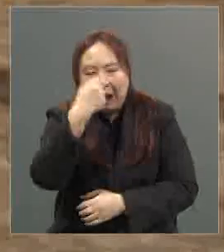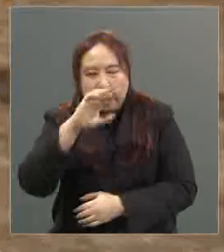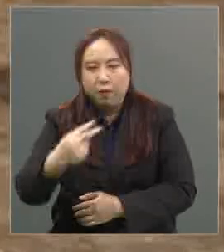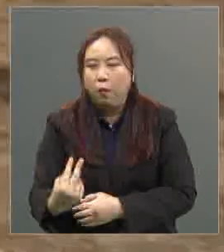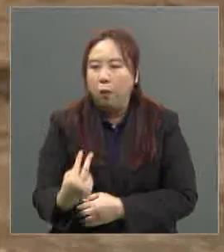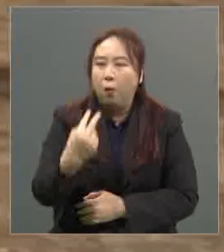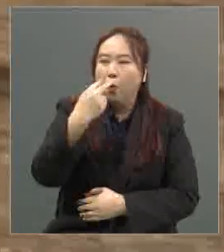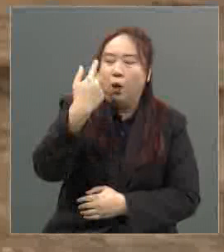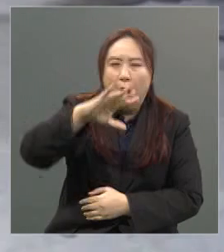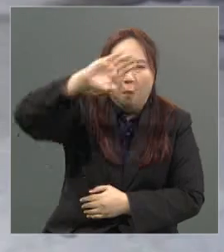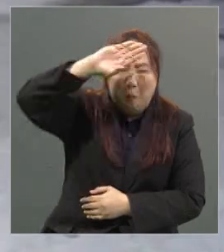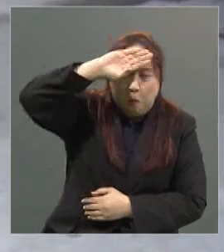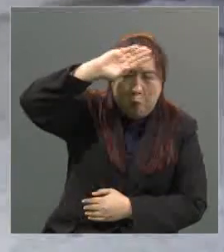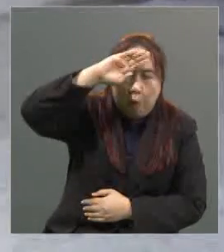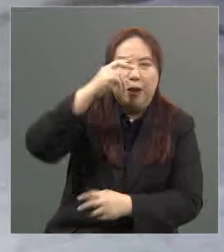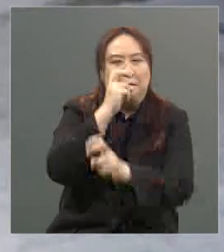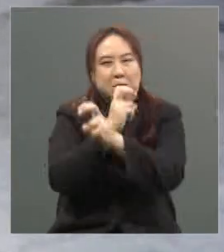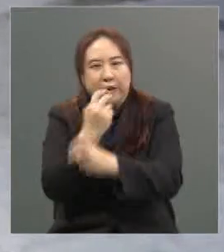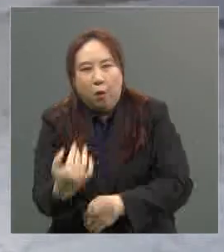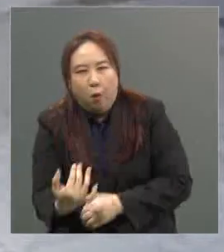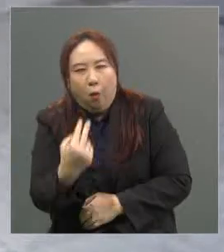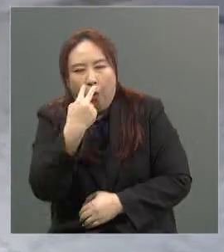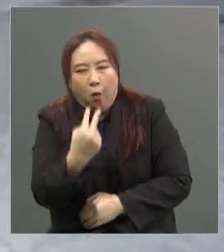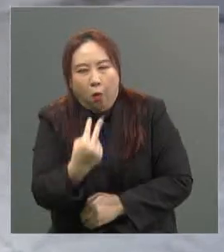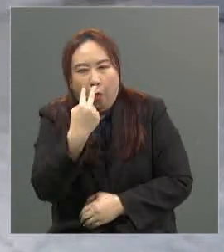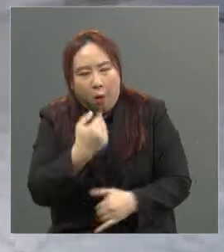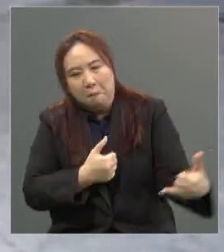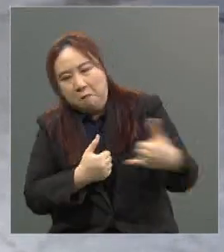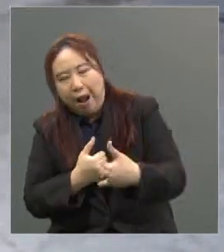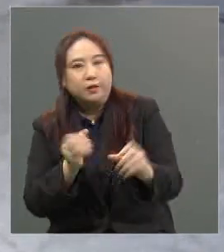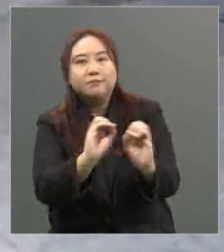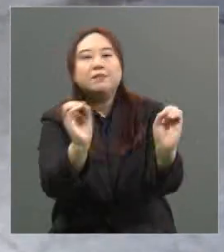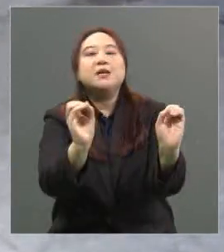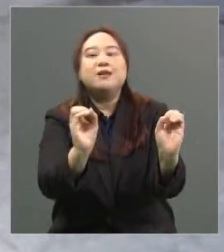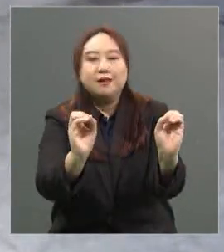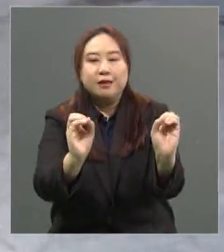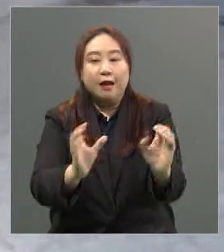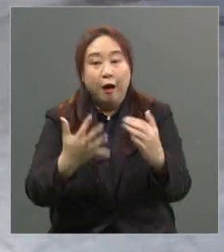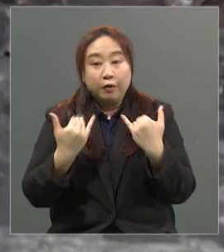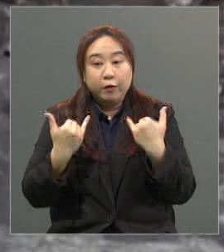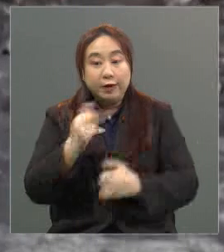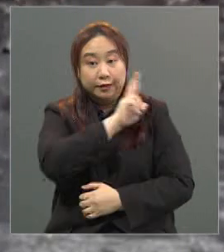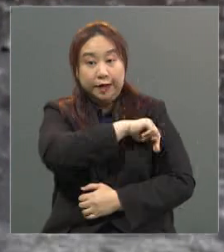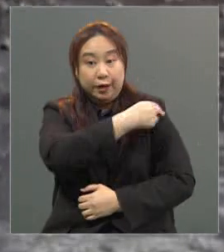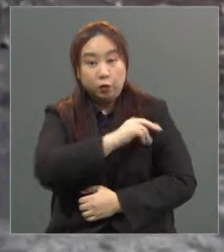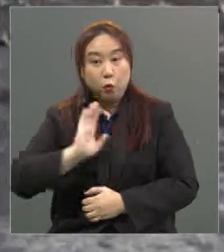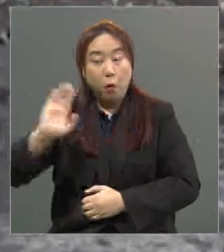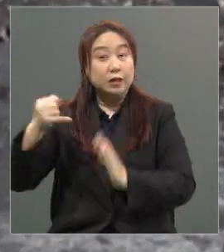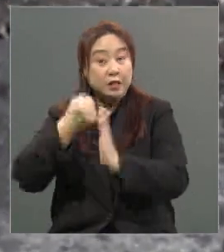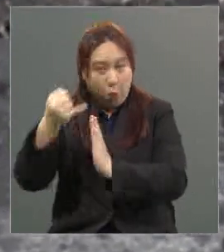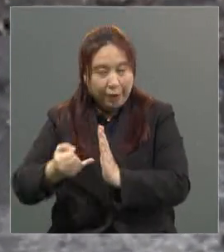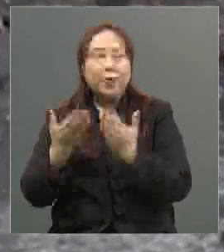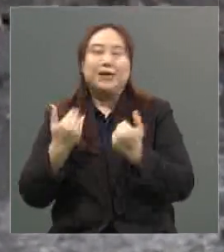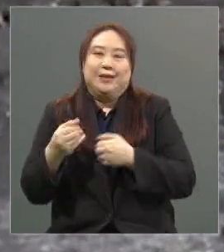พยาบาลว่าเจ็บป่วยจากการสูดสารเคมีเข้าไปทางสาธารณสุขจังหวัดตอนนี้เขาก็เชิงรุกครับออกไปแจกหน้ากาก